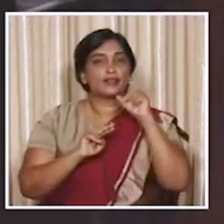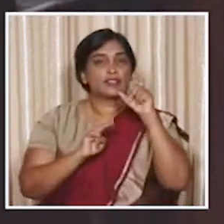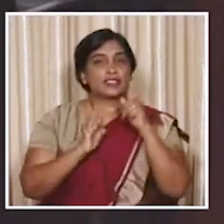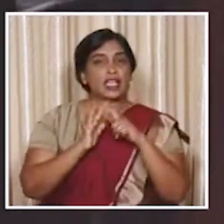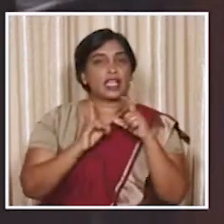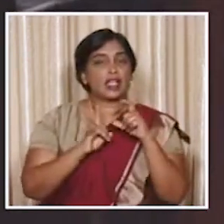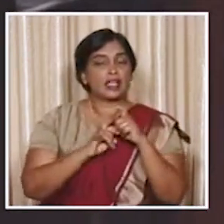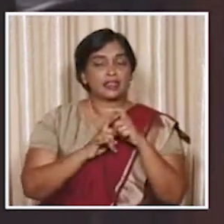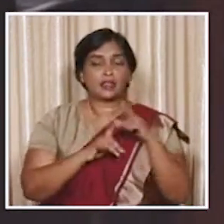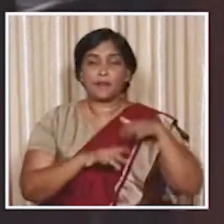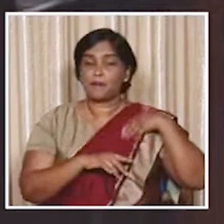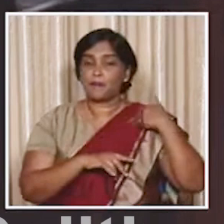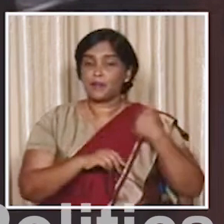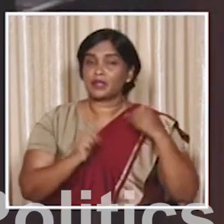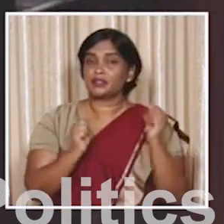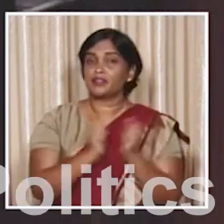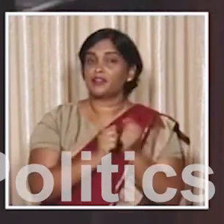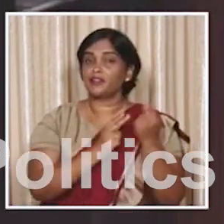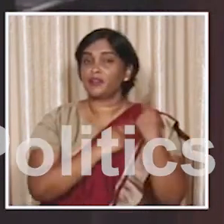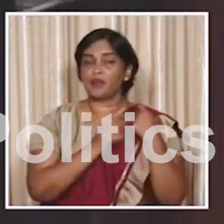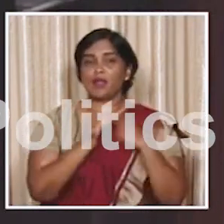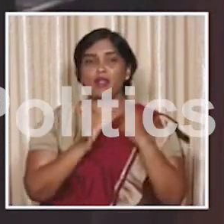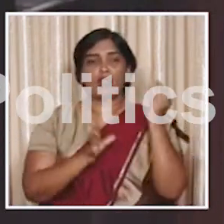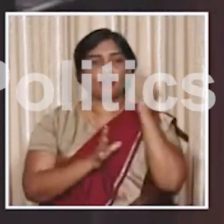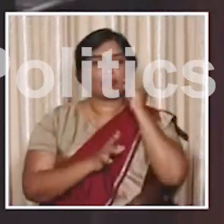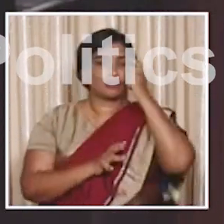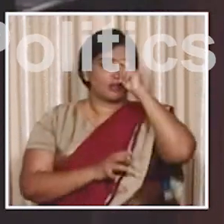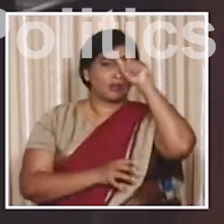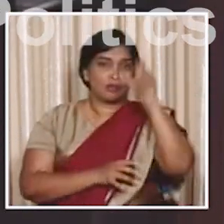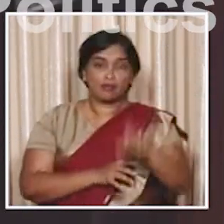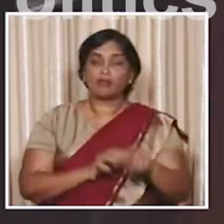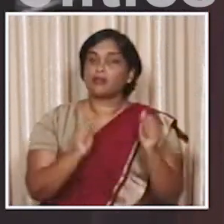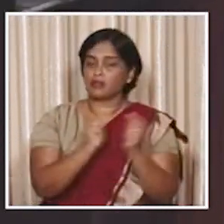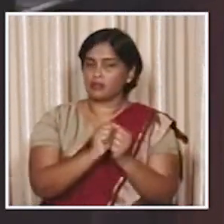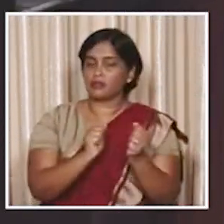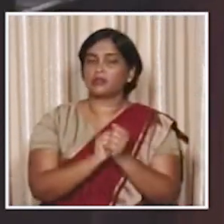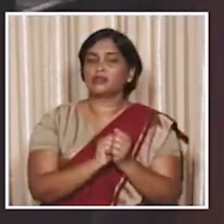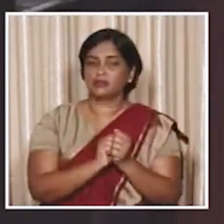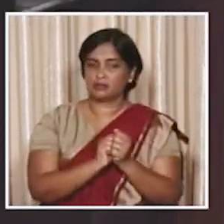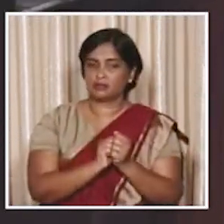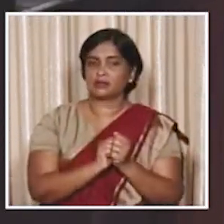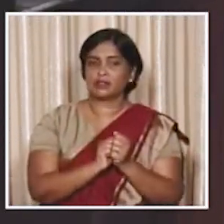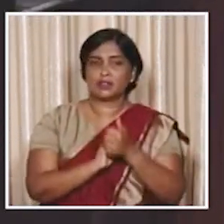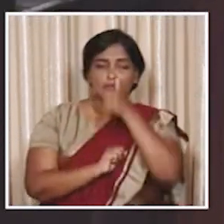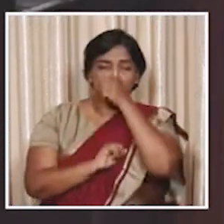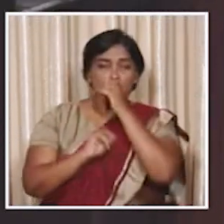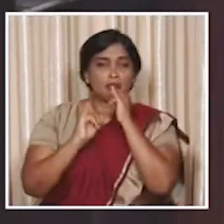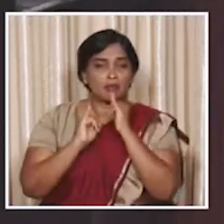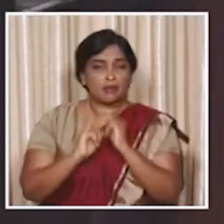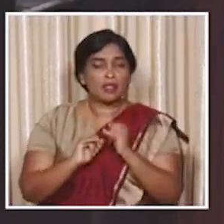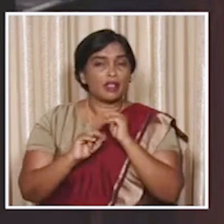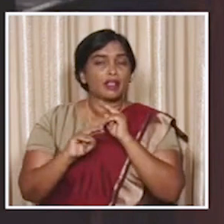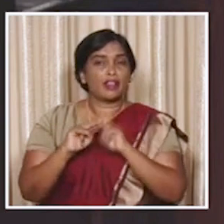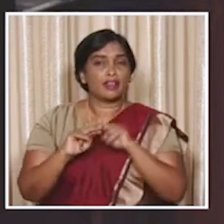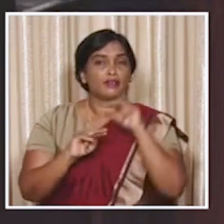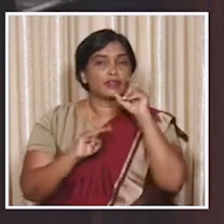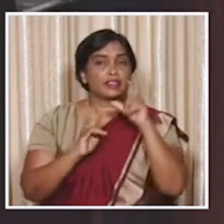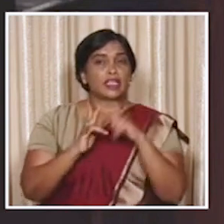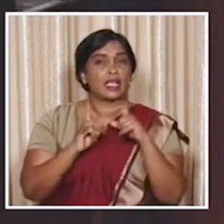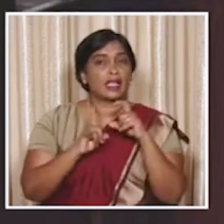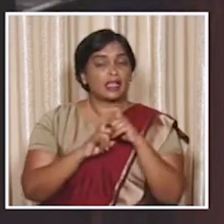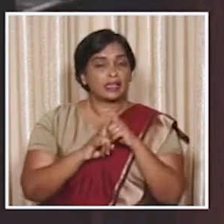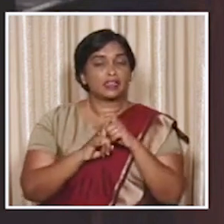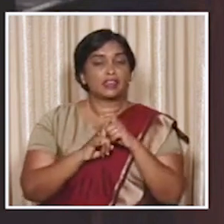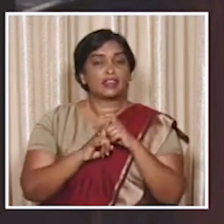වැඩපිළිවෙලේ මූලික කාර්යභාරය අනුර කුමාර දිසානායක මන්ත්‍රීතුමා ඉටු කළා. දූෂණ විරෝධී කාර්යාලයේ මෙහෙයවීම සඳහා